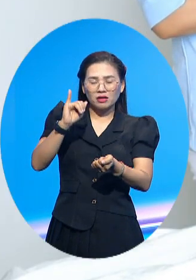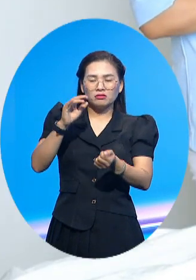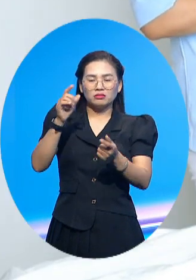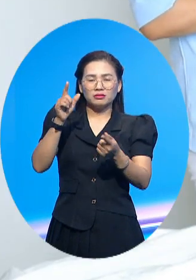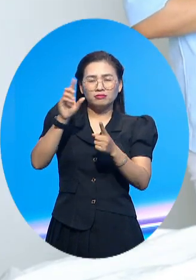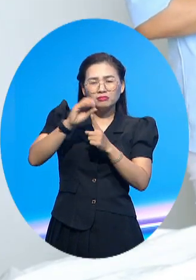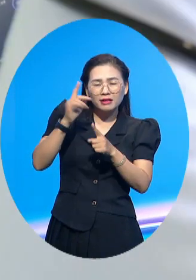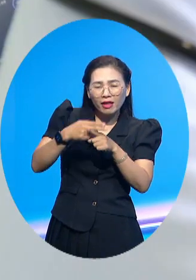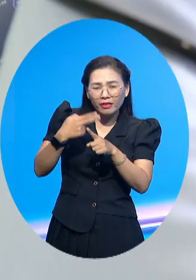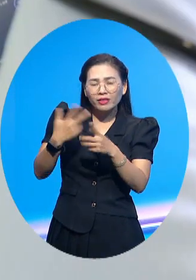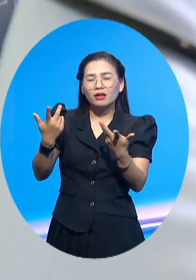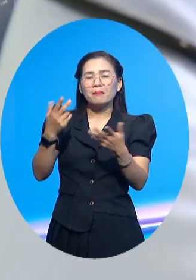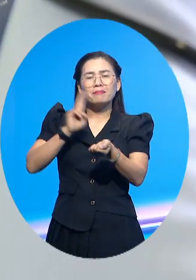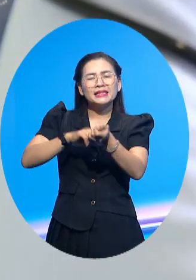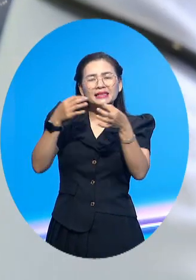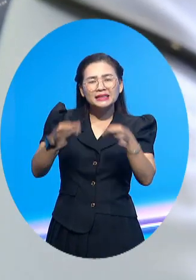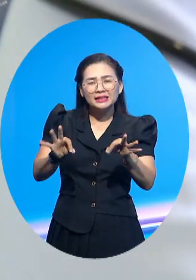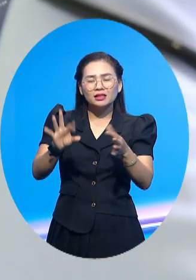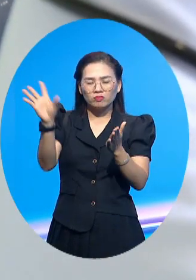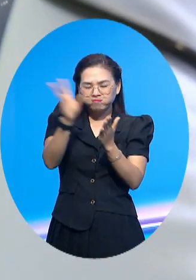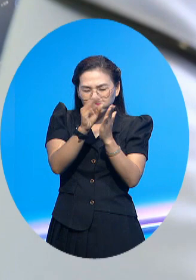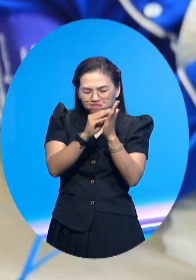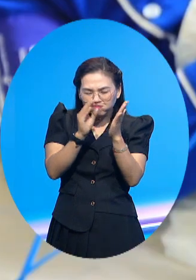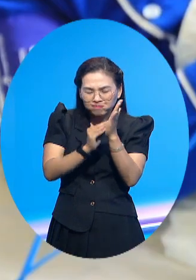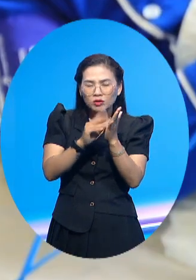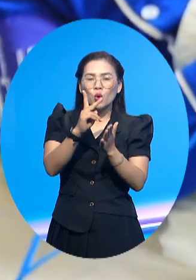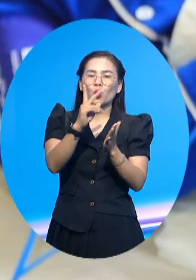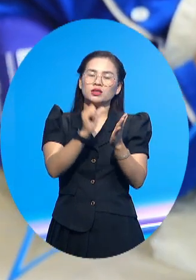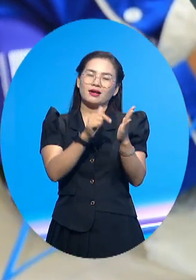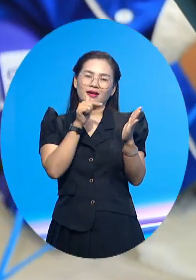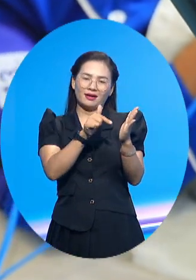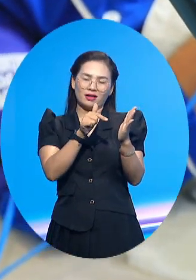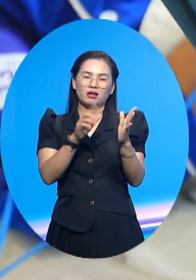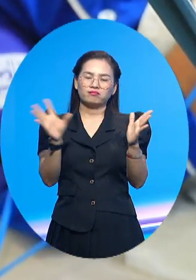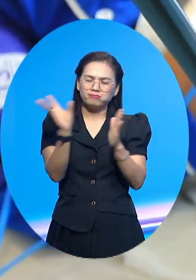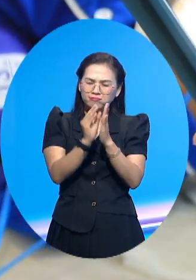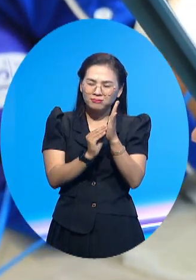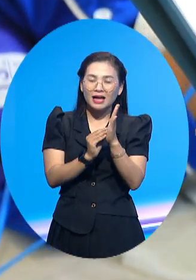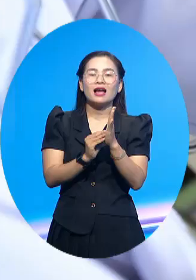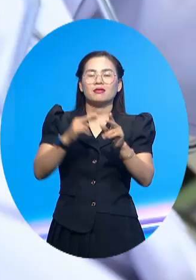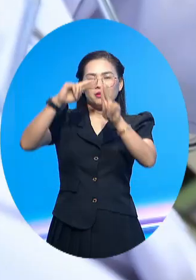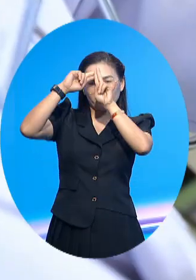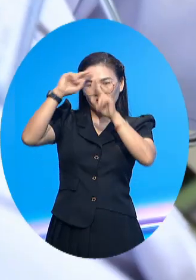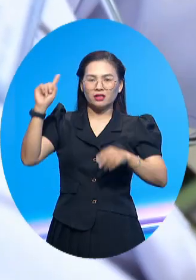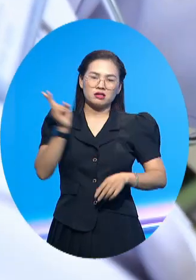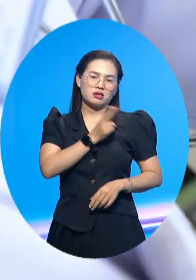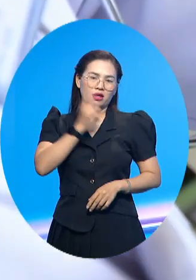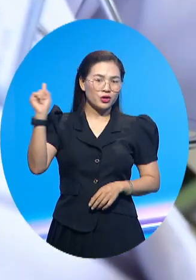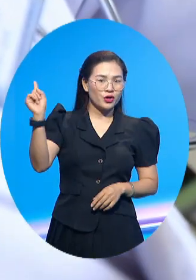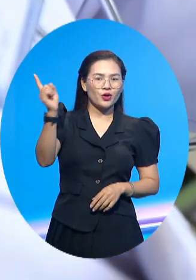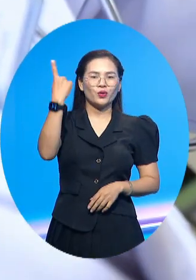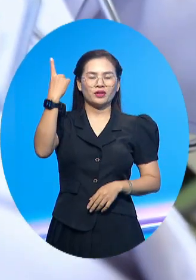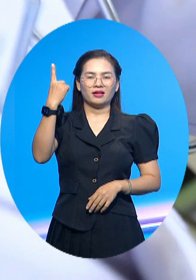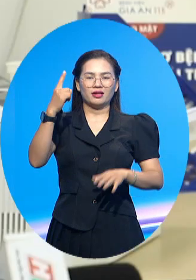tử EMR để phục vụ công tác khám chữa bệnh, trở thành bệnh viện tư nhân đầu tiên tại thành phố Hồ Chí Minh triển khai thành công bệnh án điện